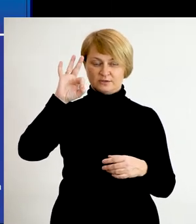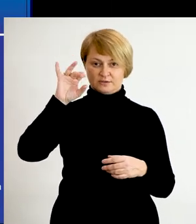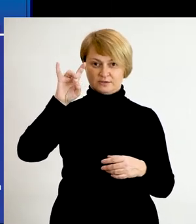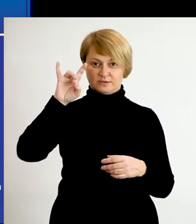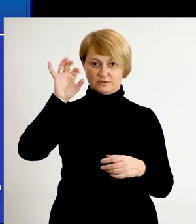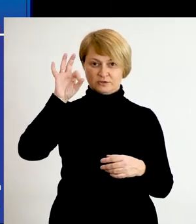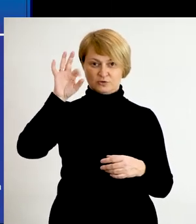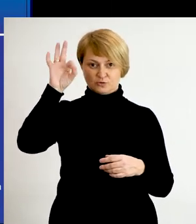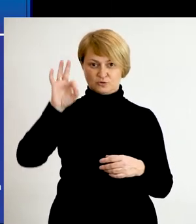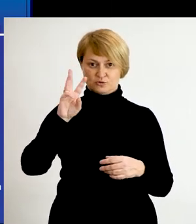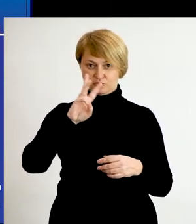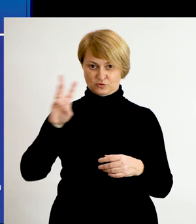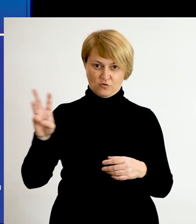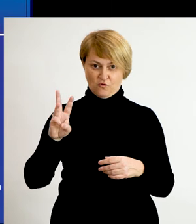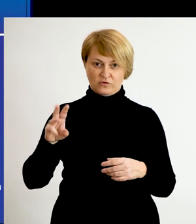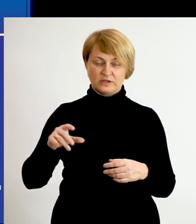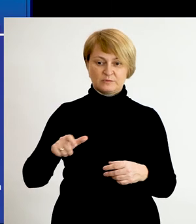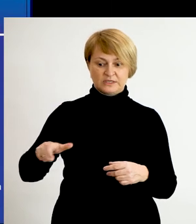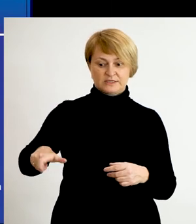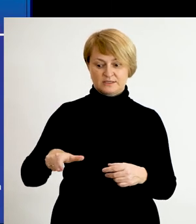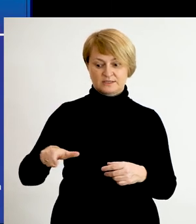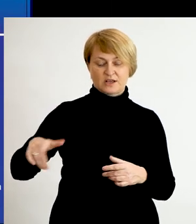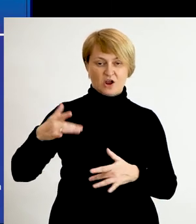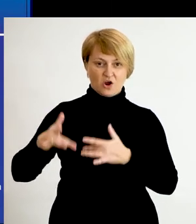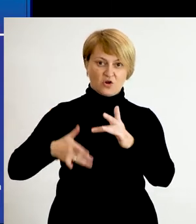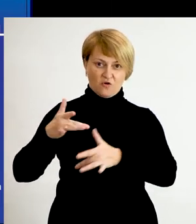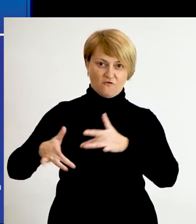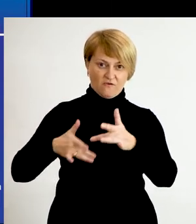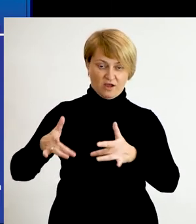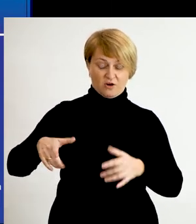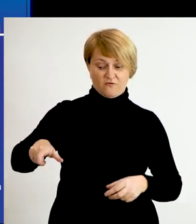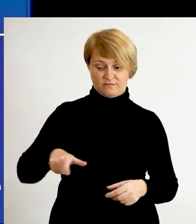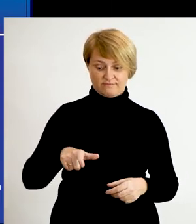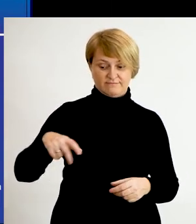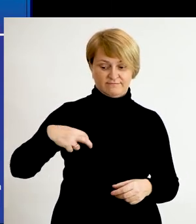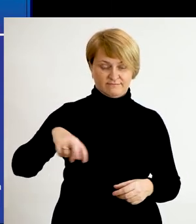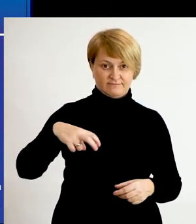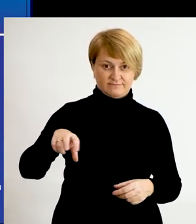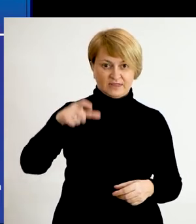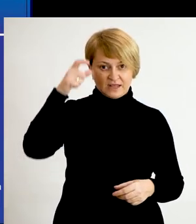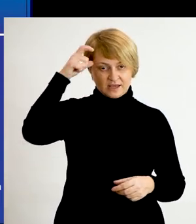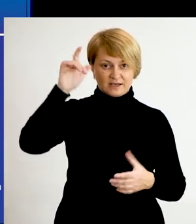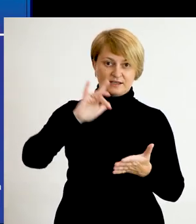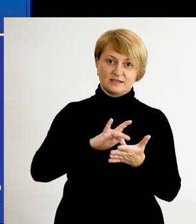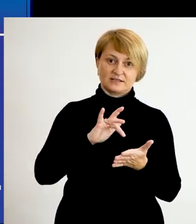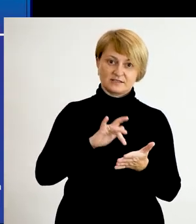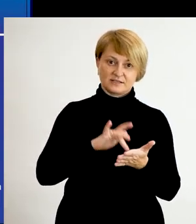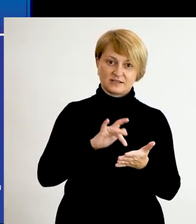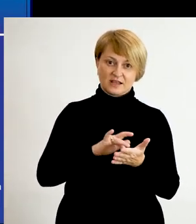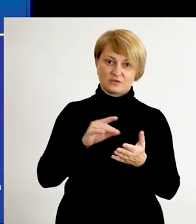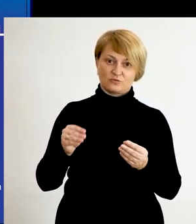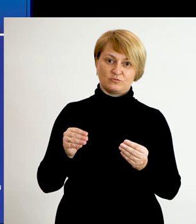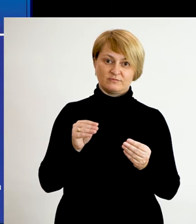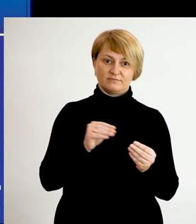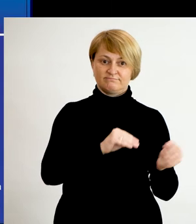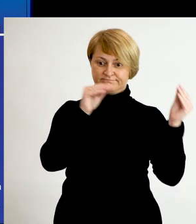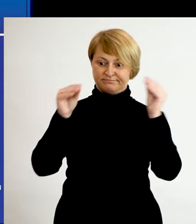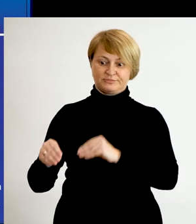rowerowa i modernizacja chodnika. I centrum przesiadkowe, pani prezydent Stenicka nie